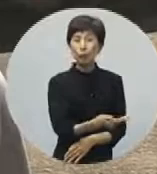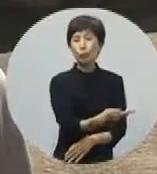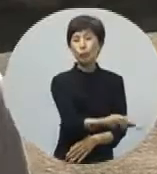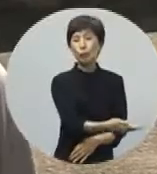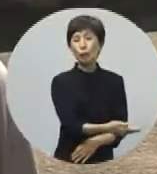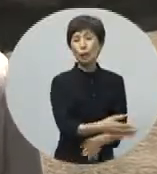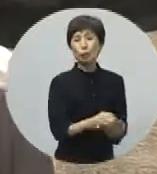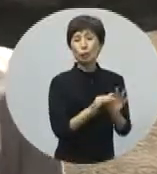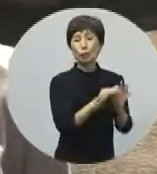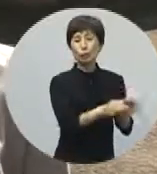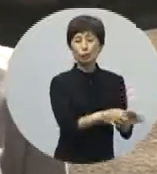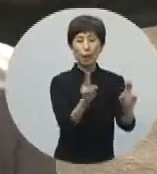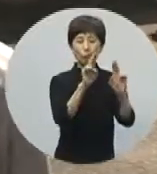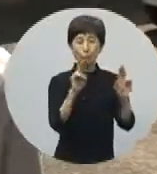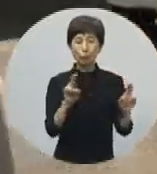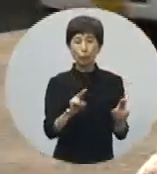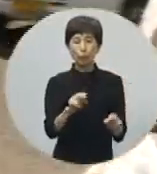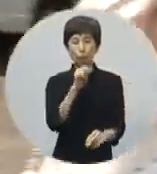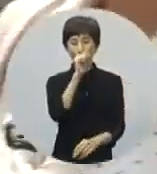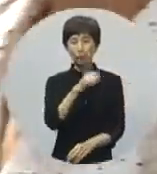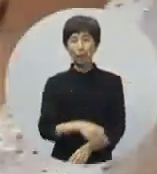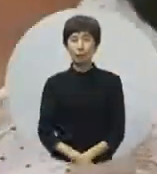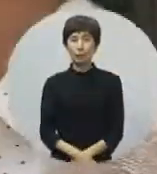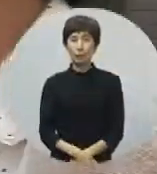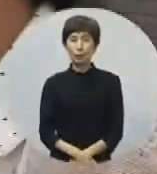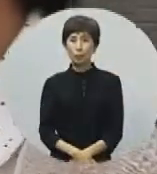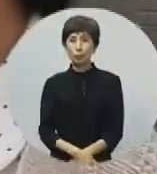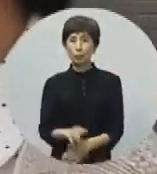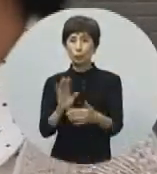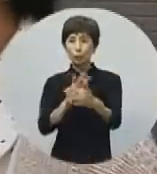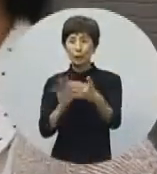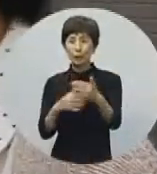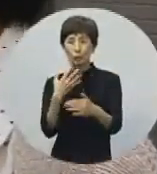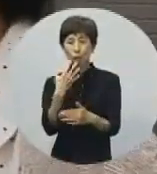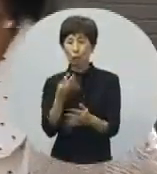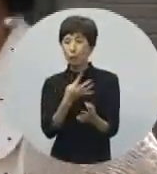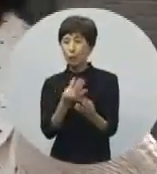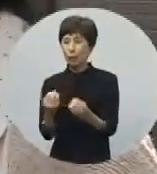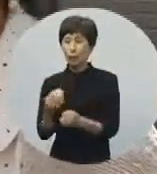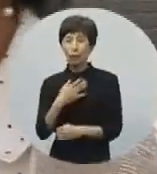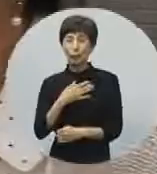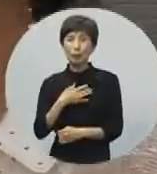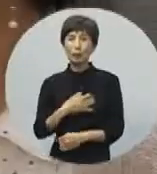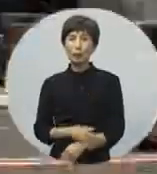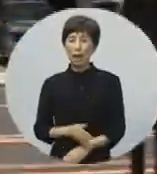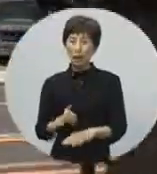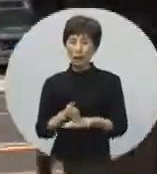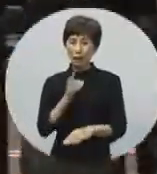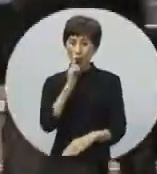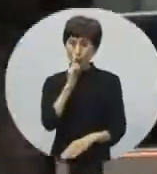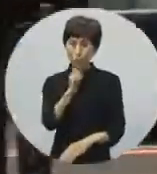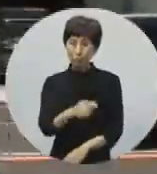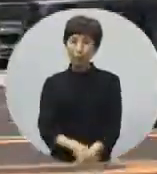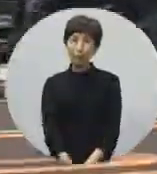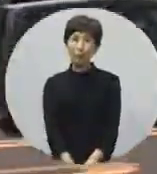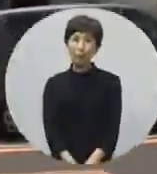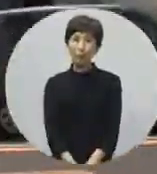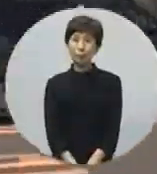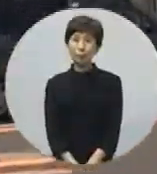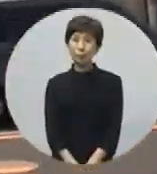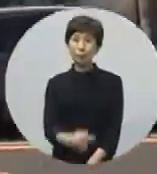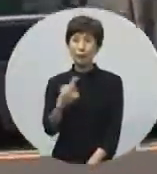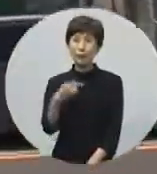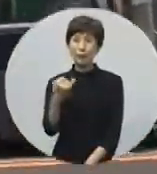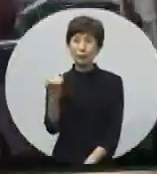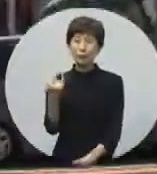思うんです。 やった本当に藤沢の魅力をいっぱい知ることができました。 こちらこそありがとうございました。 ありがとうございました。 先生とお